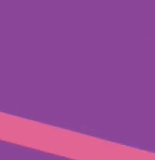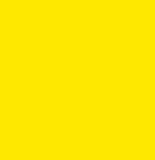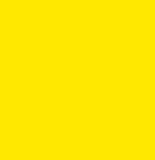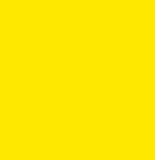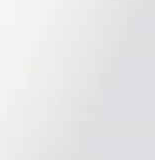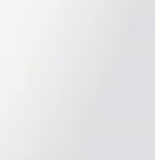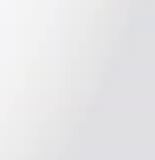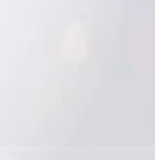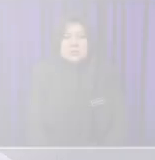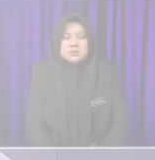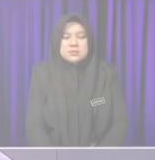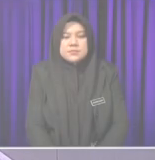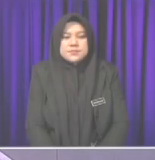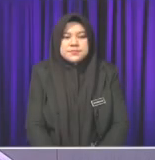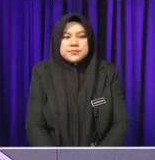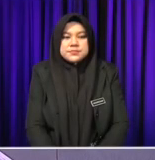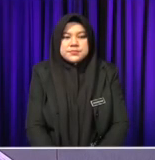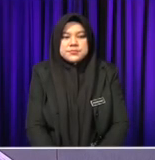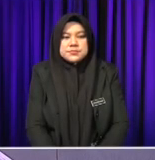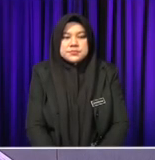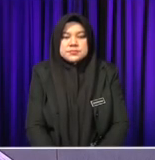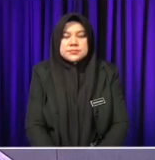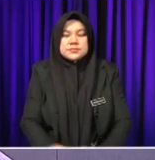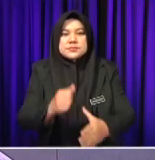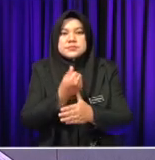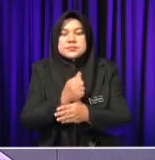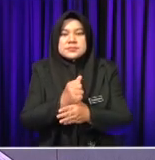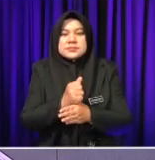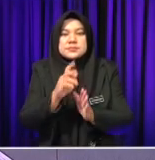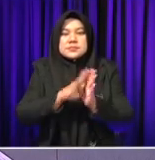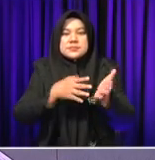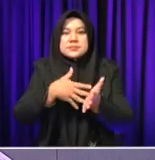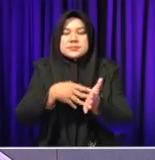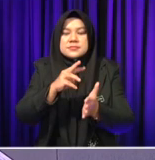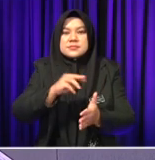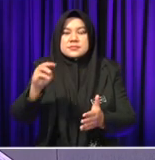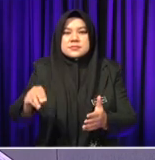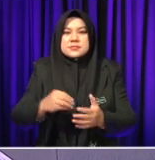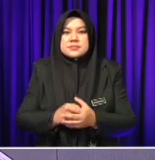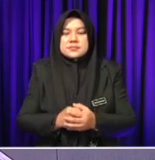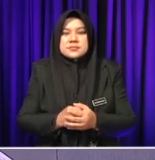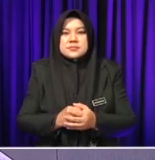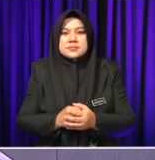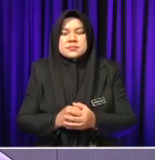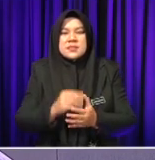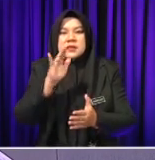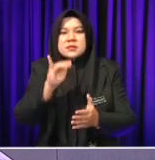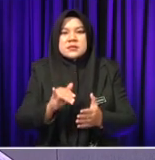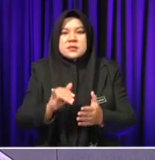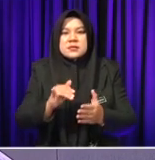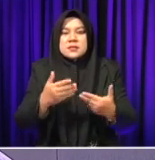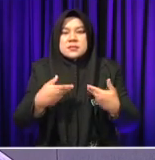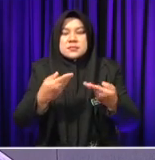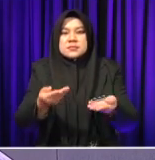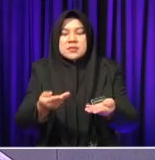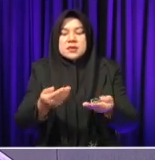Didik TV KPM antara kelemahan murid kita ialah cara nak menjawab soalan yang diajukan kadang-kadang